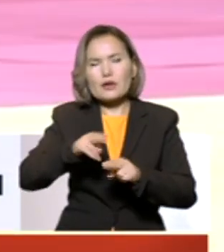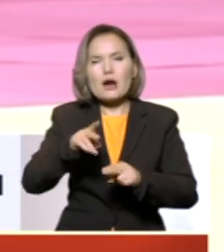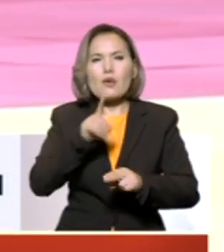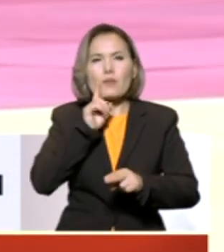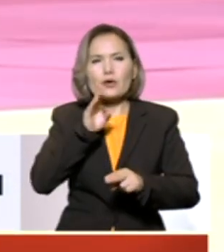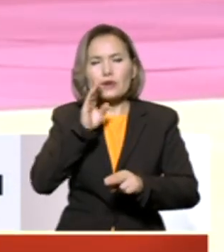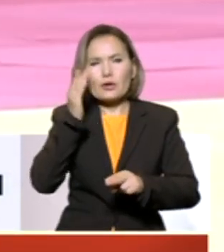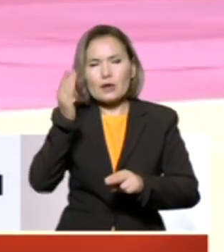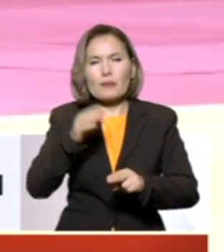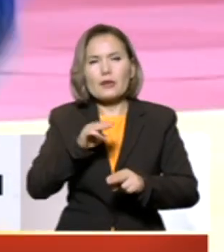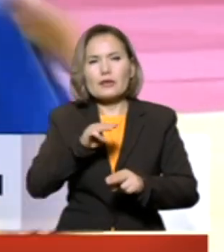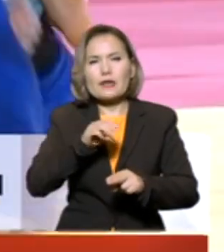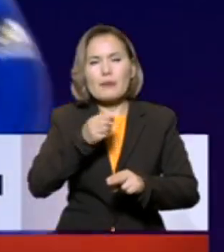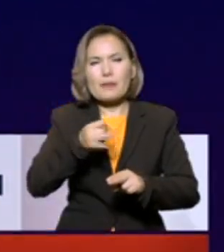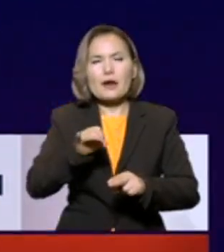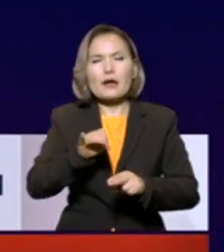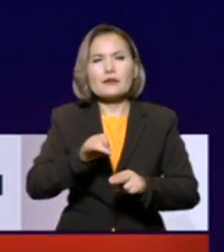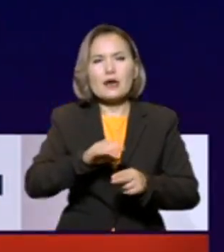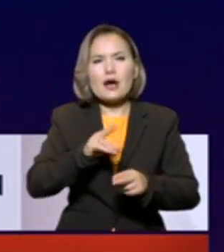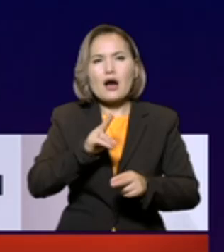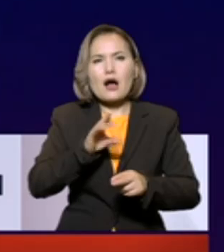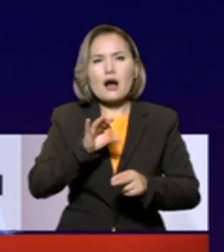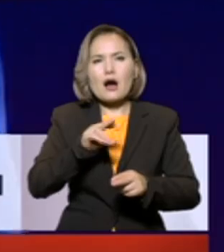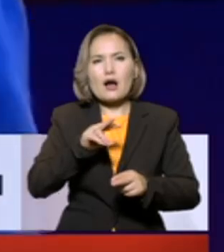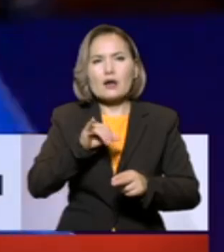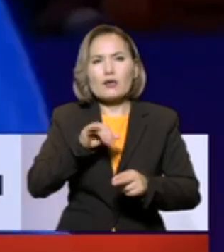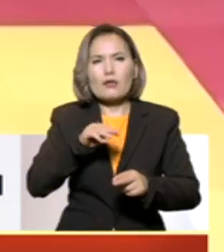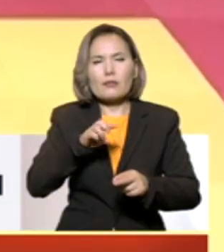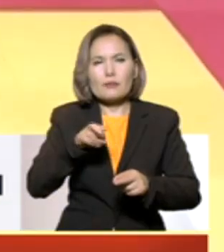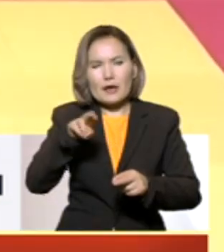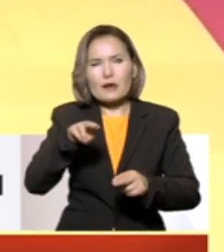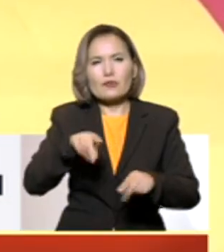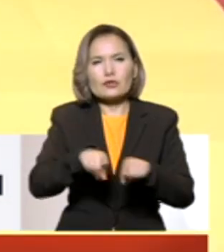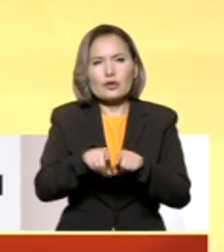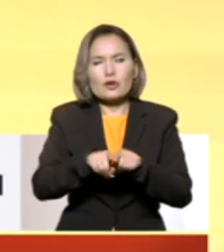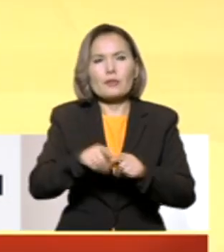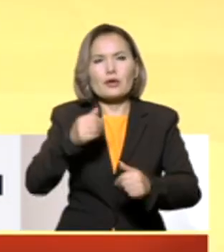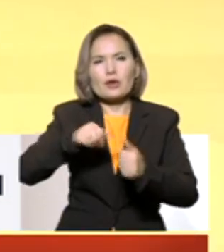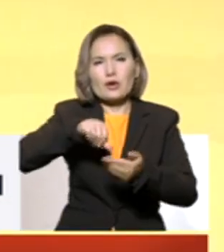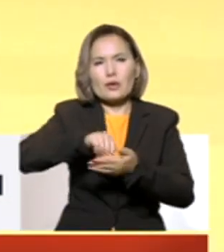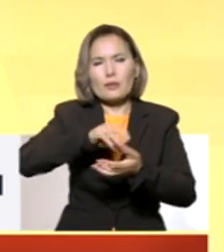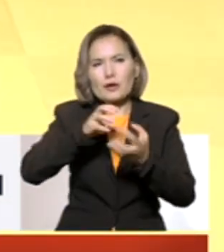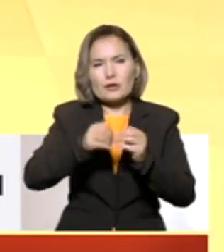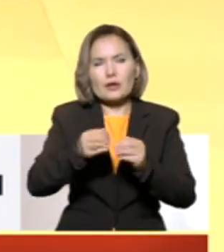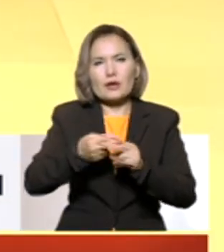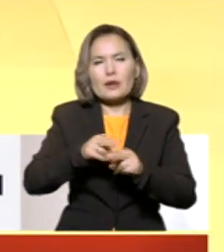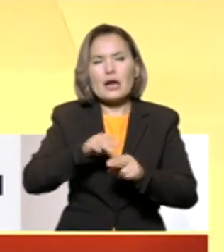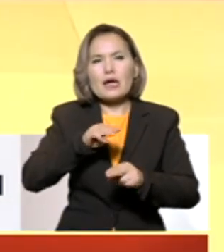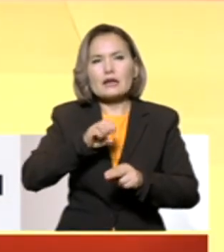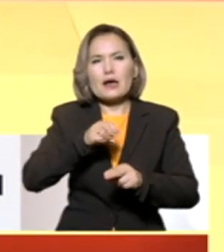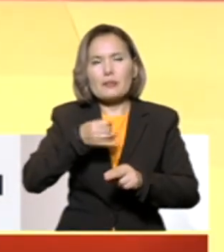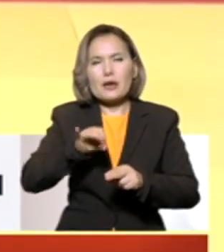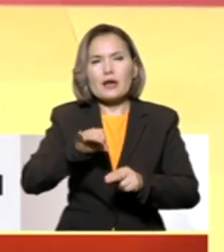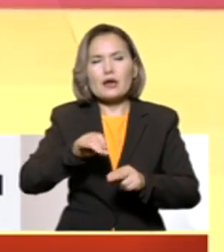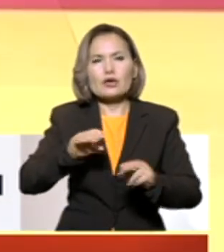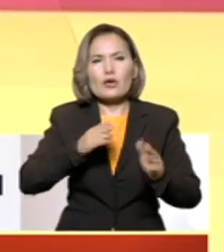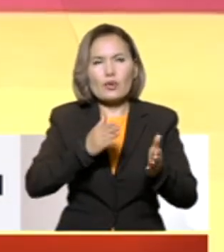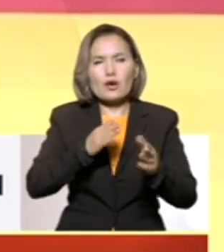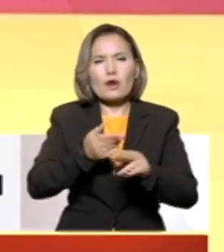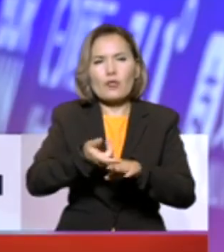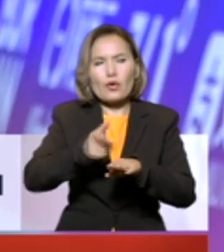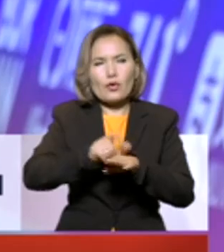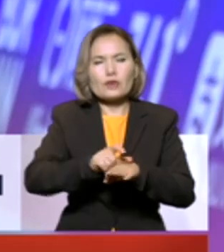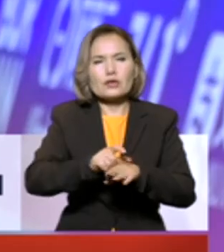Одан өтсе, Тайпей және Колумбия спортшылар жұбының жеңімпазымен күреседі. Айта кету керек, Тайпей дзюдошысы Абиба үшін